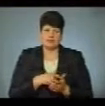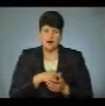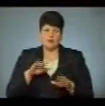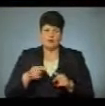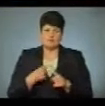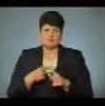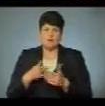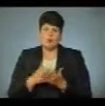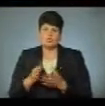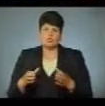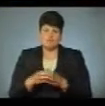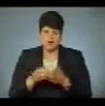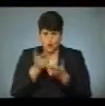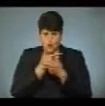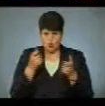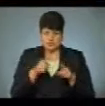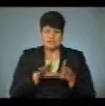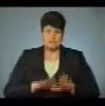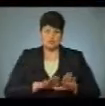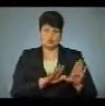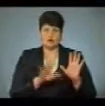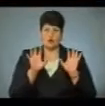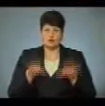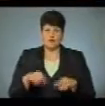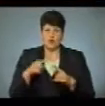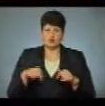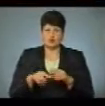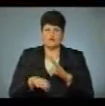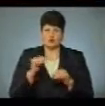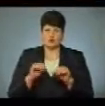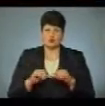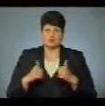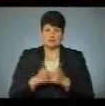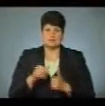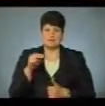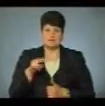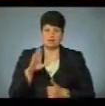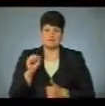політичних партій. Оголошує їх заступник голови окружної виборчої комісії Павло Василиця.